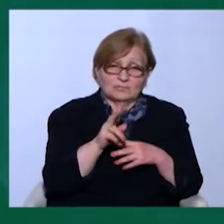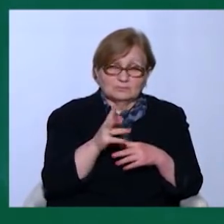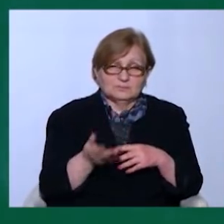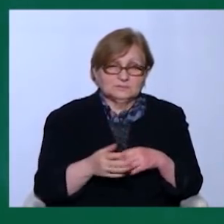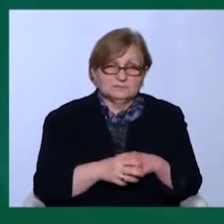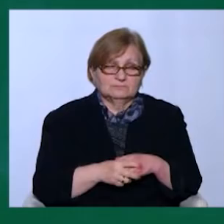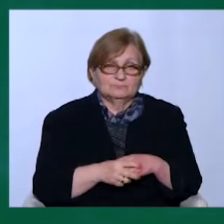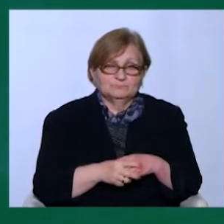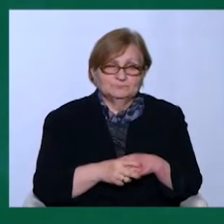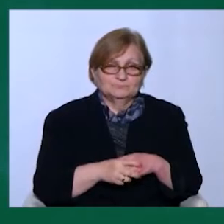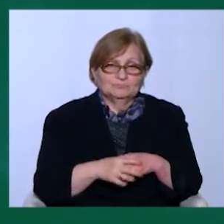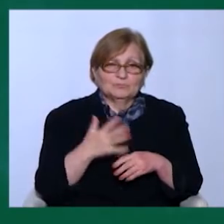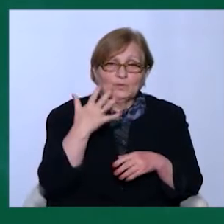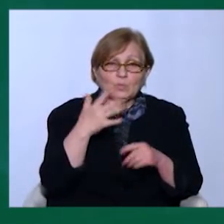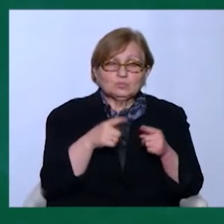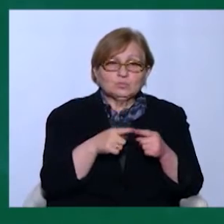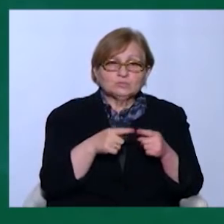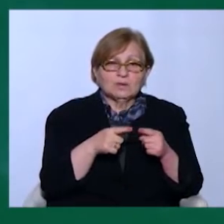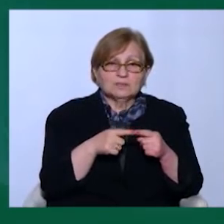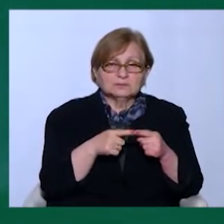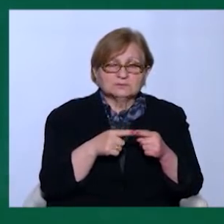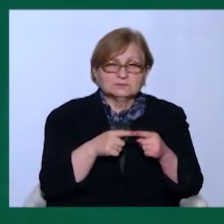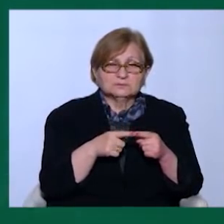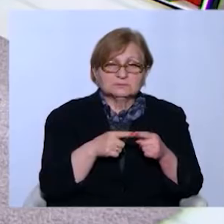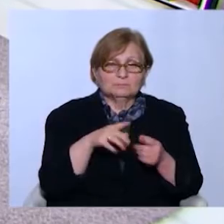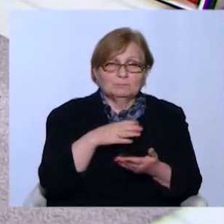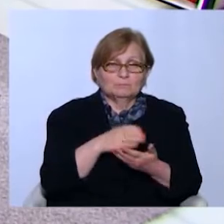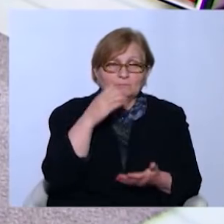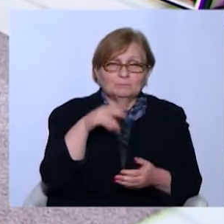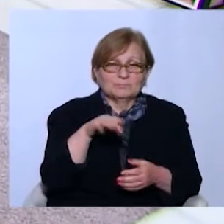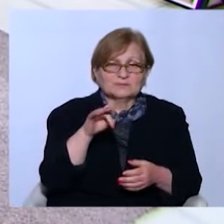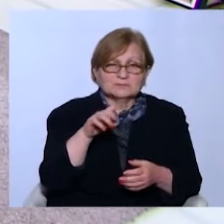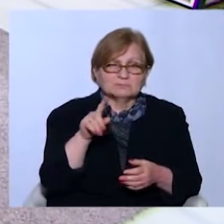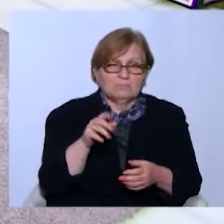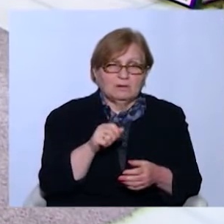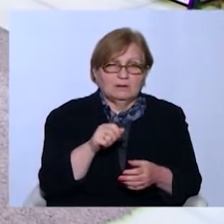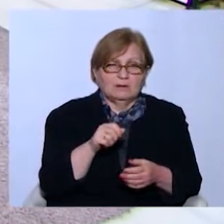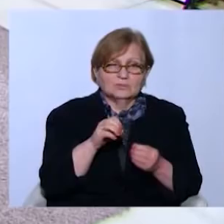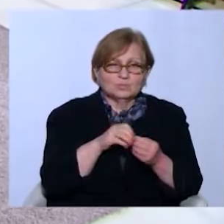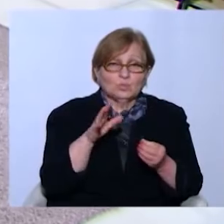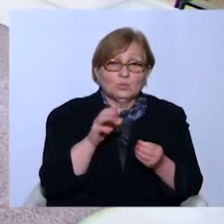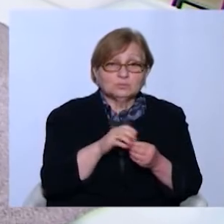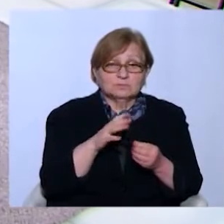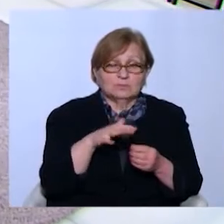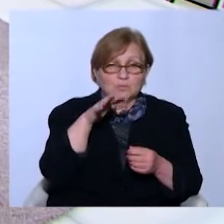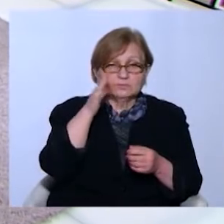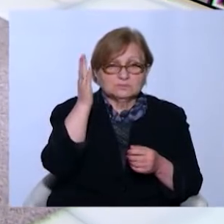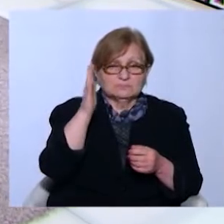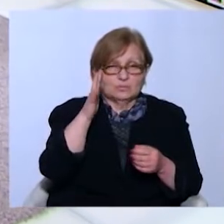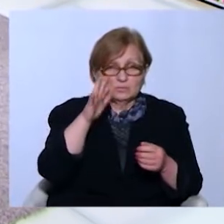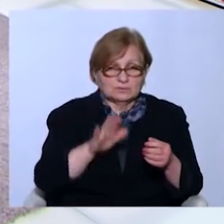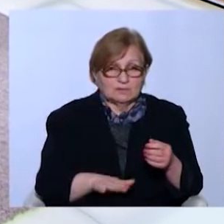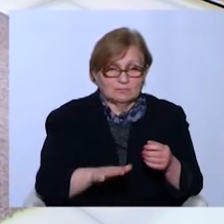12. და ხუთკუთხა პრიზმა. 15 წიბო აქვს. ხუთი ზემოთ,